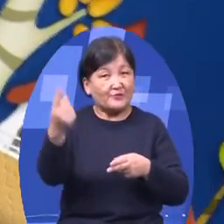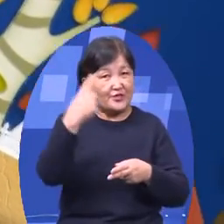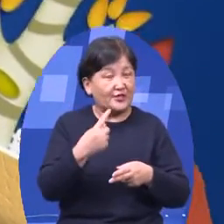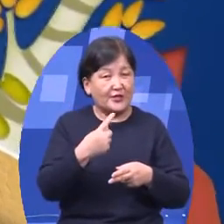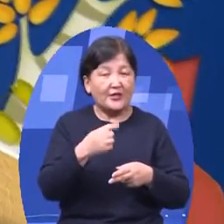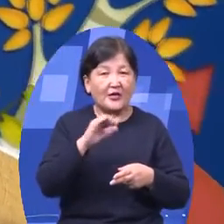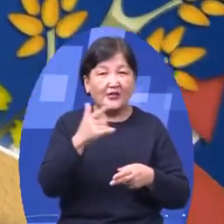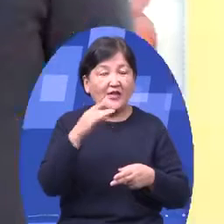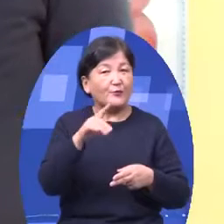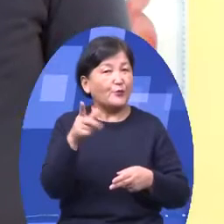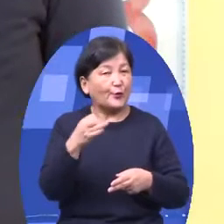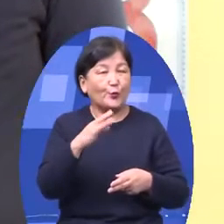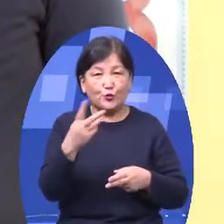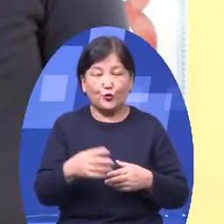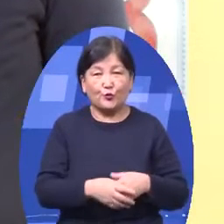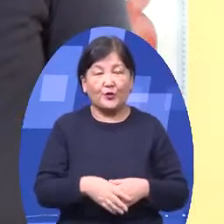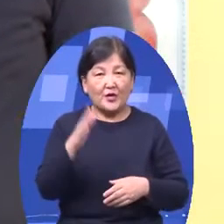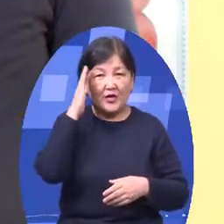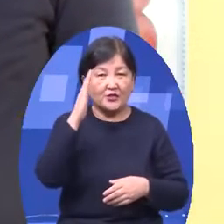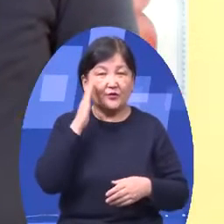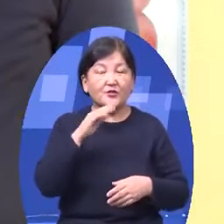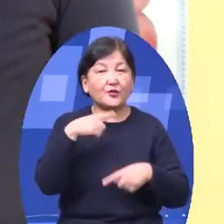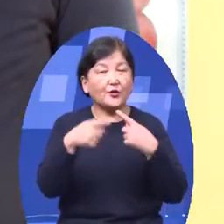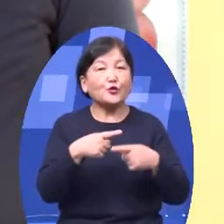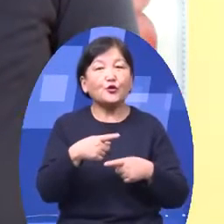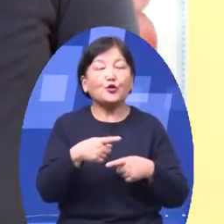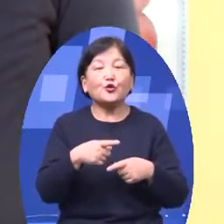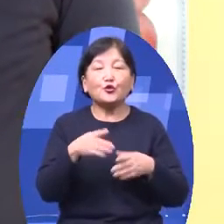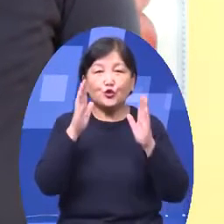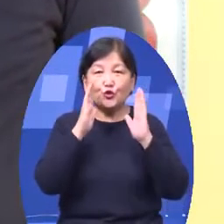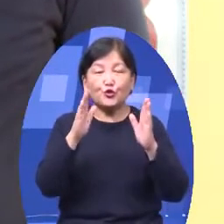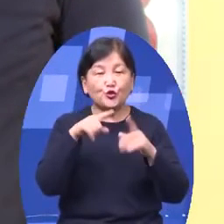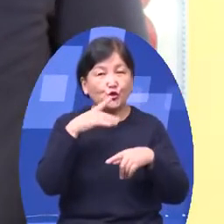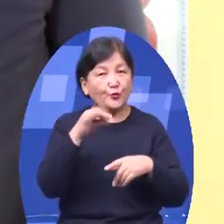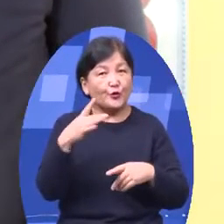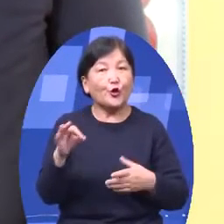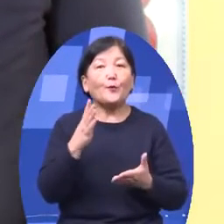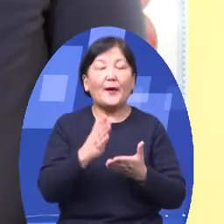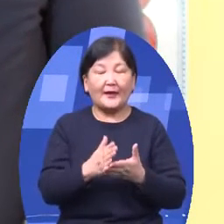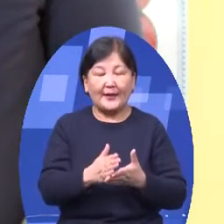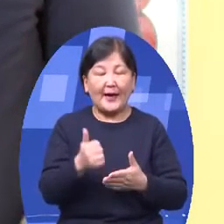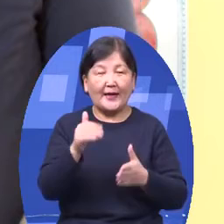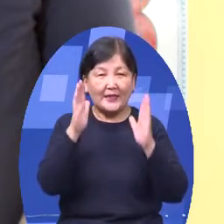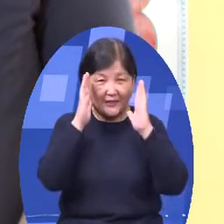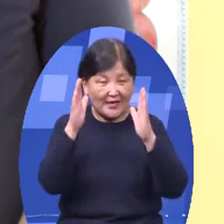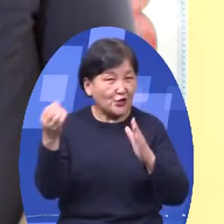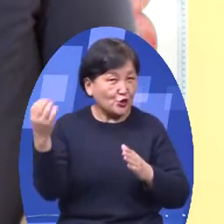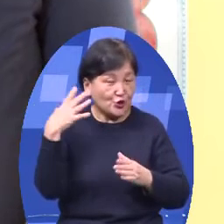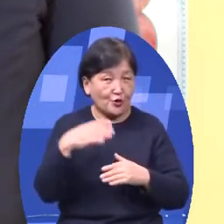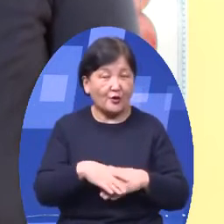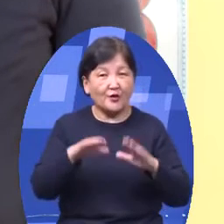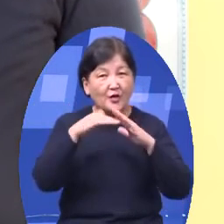шүү хүүхдүүдээ. Эцэг эхчүүдээ өгөх зөвлөгөө байна. Анхааралтай сонсороо эцэг эхчүүдээ. Гэр